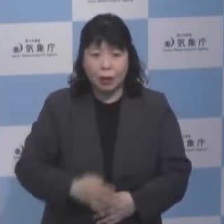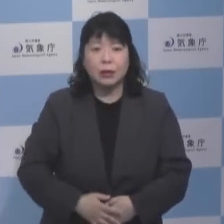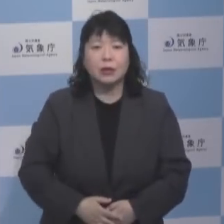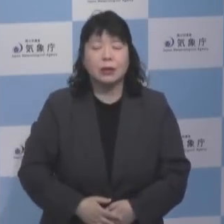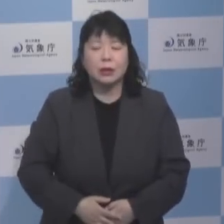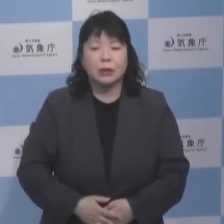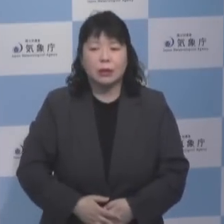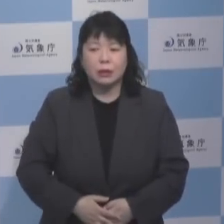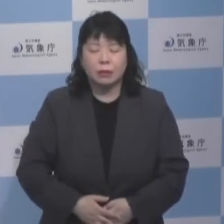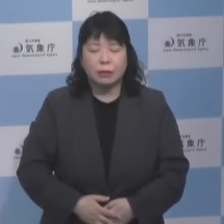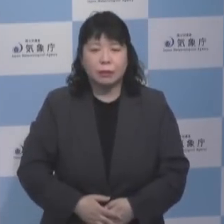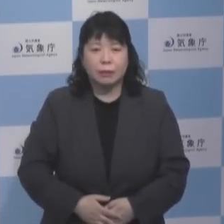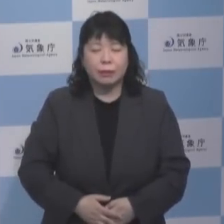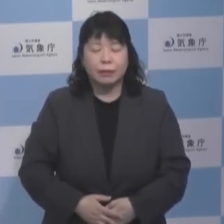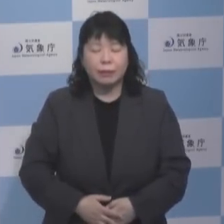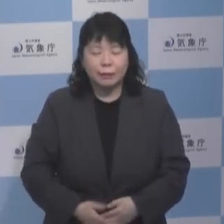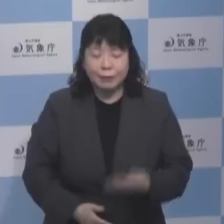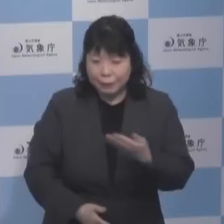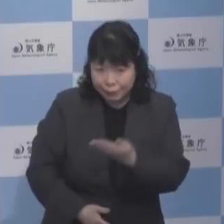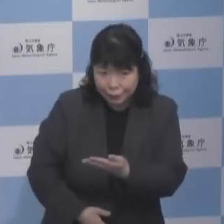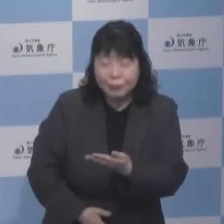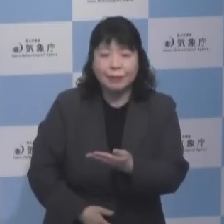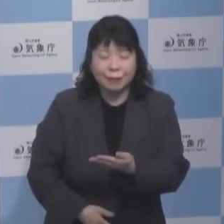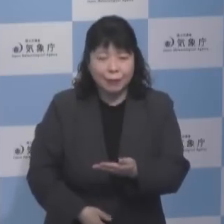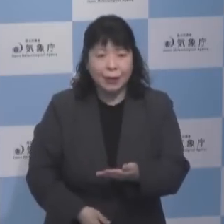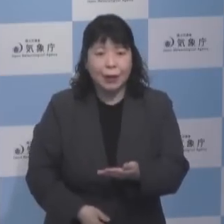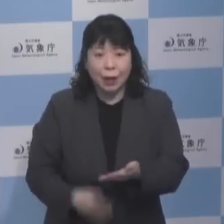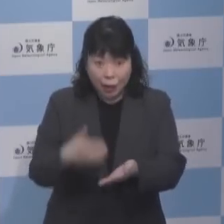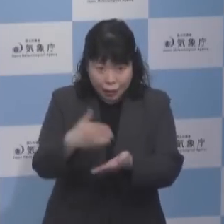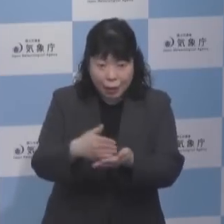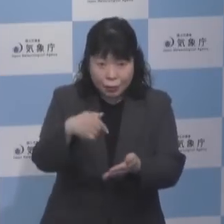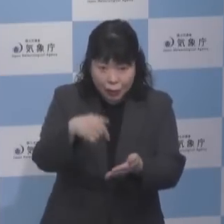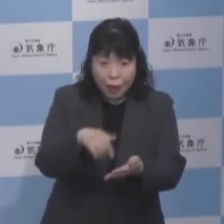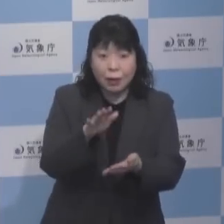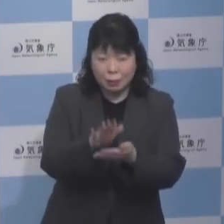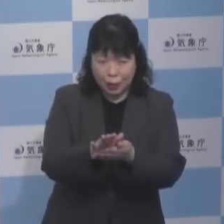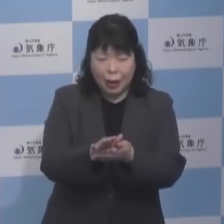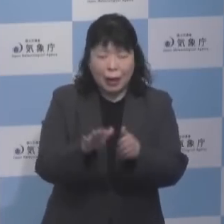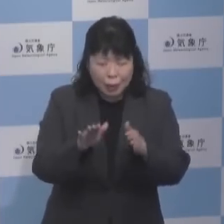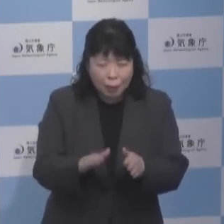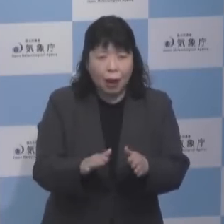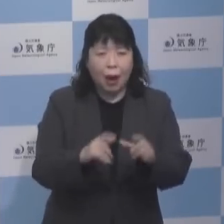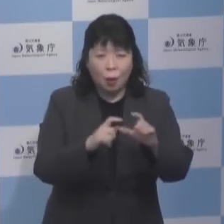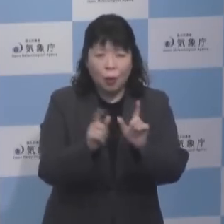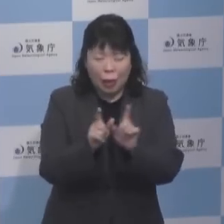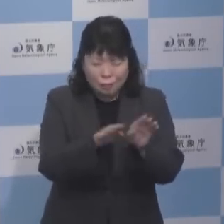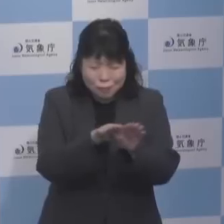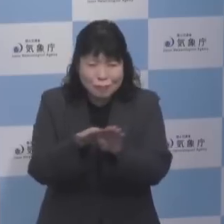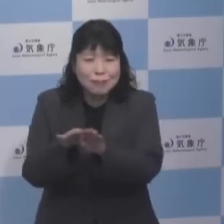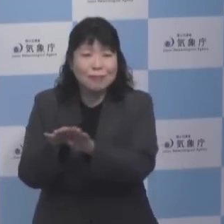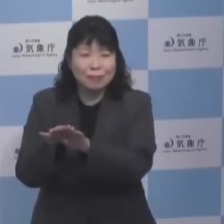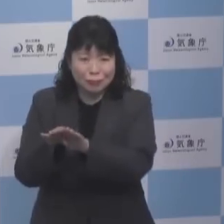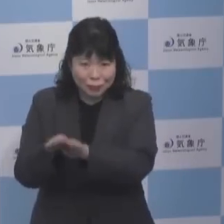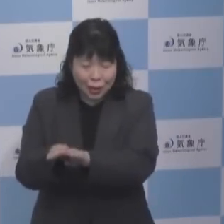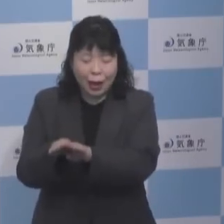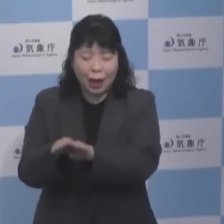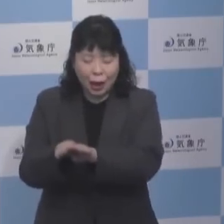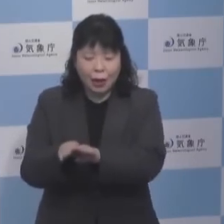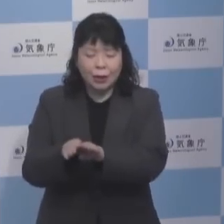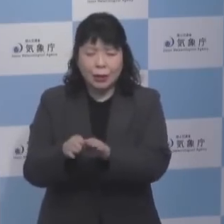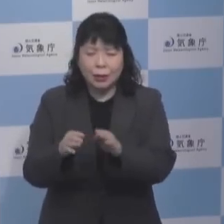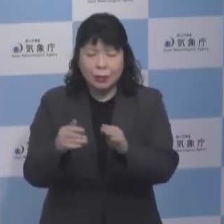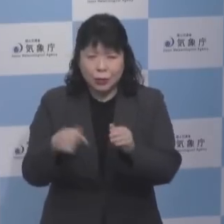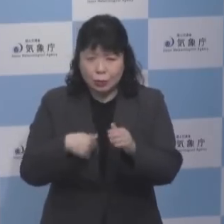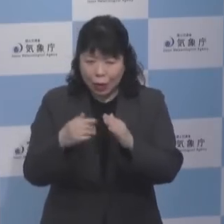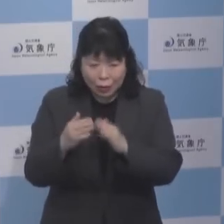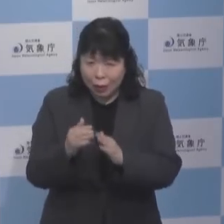はい、で説明の中にもありましたけれども、大型連休の期間中で普段とは違う場所で過ごしている方も多いと思います。こういった旅行中の